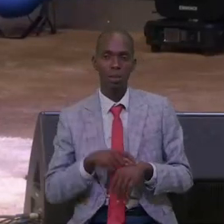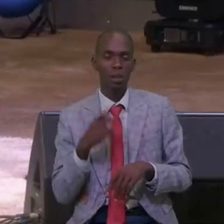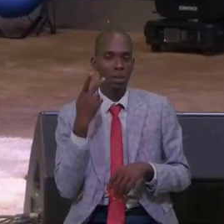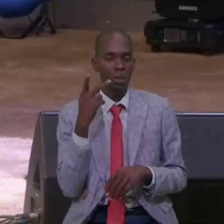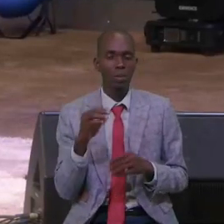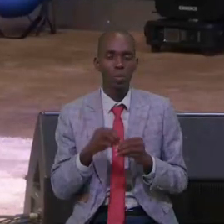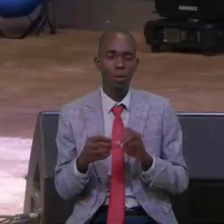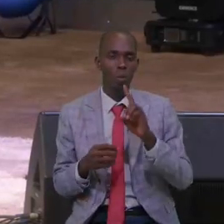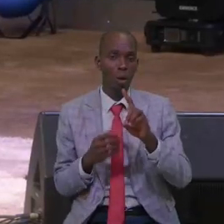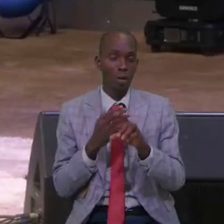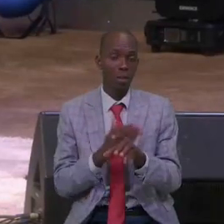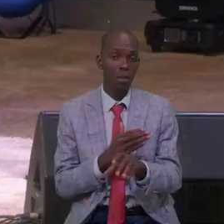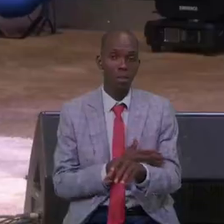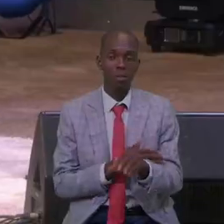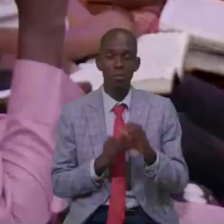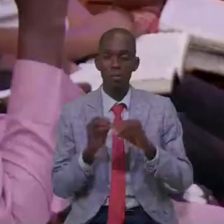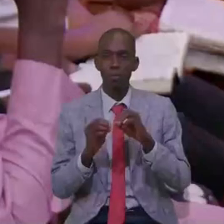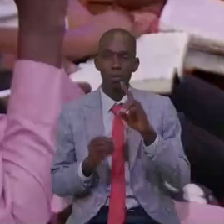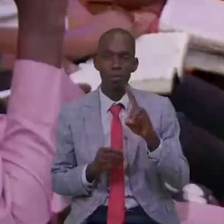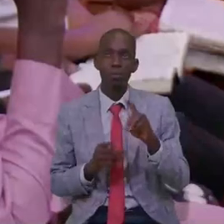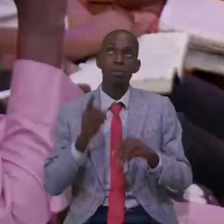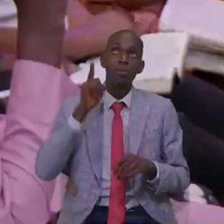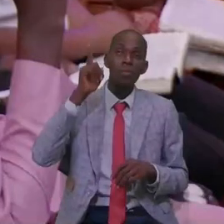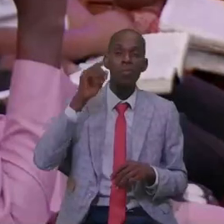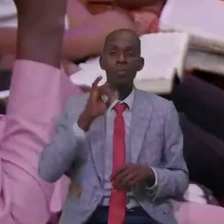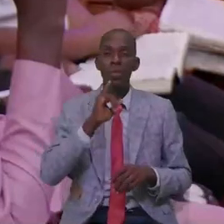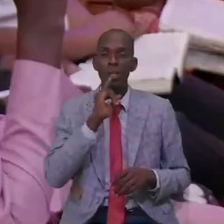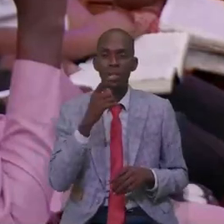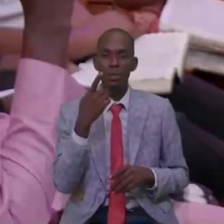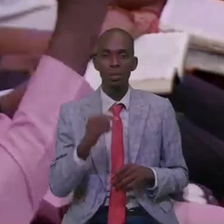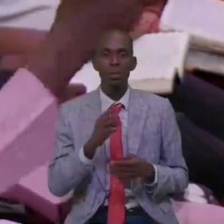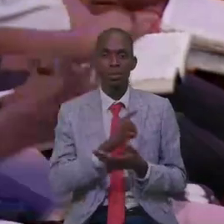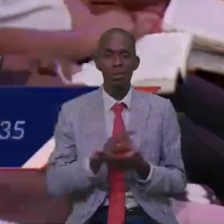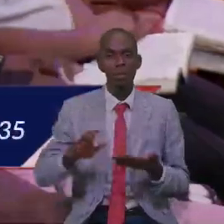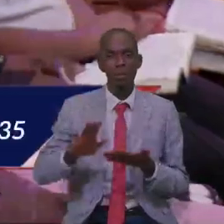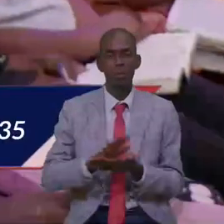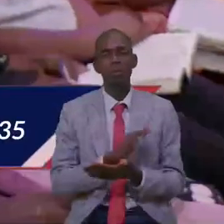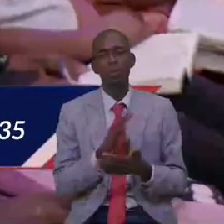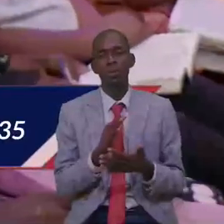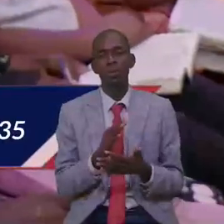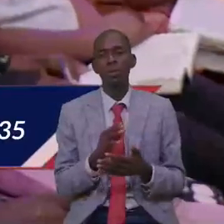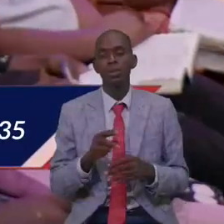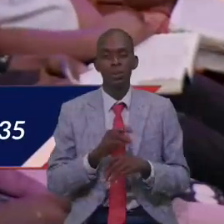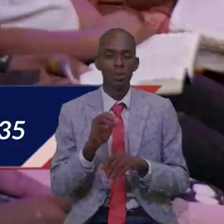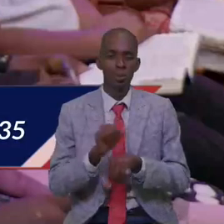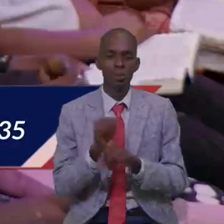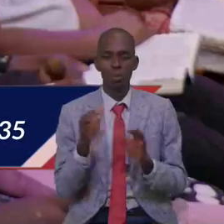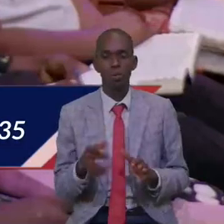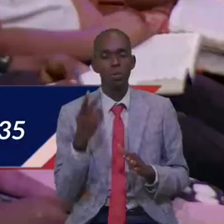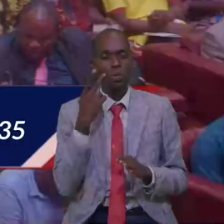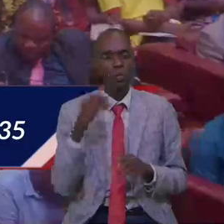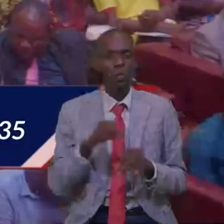1 ici. Numéro 1 ici, il est la pierre surnaturelle. Voyons Daniel chapitre